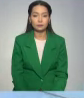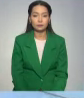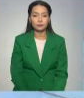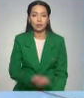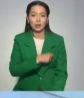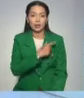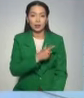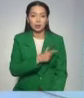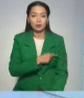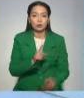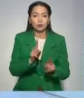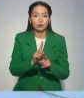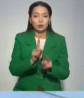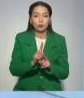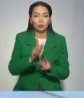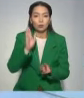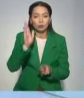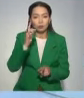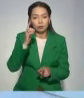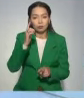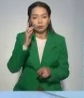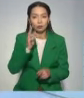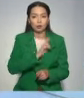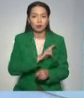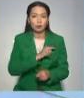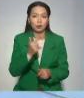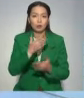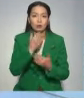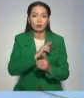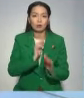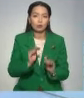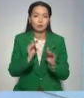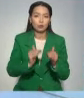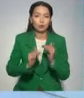диплом тепли Месть они даже мускулатуры